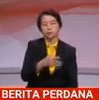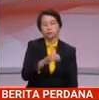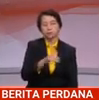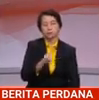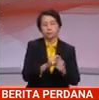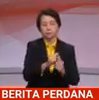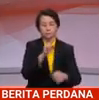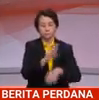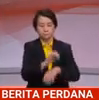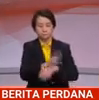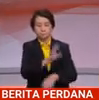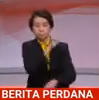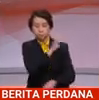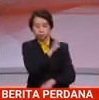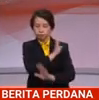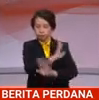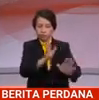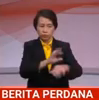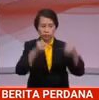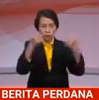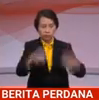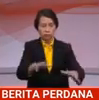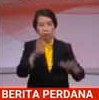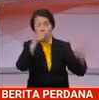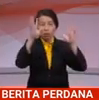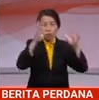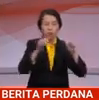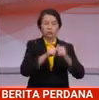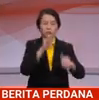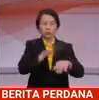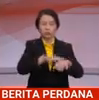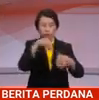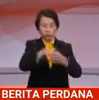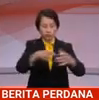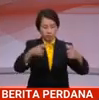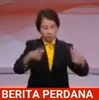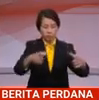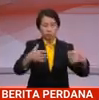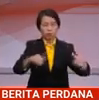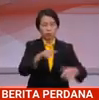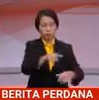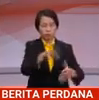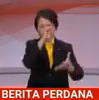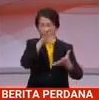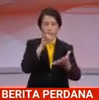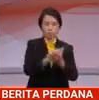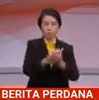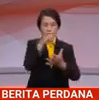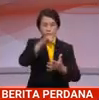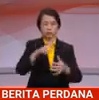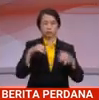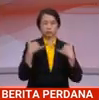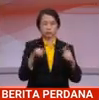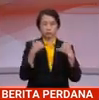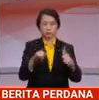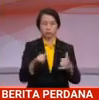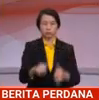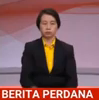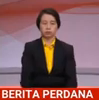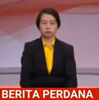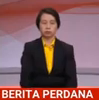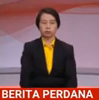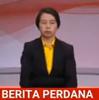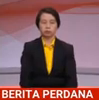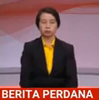nasihat jurulatih agar jangan hilang rentak permainan ketika dalam gelanggang membuatkan dia lebih yakin untuk bermain.